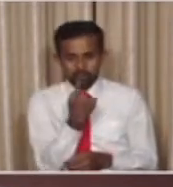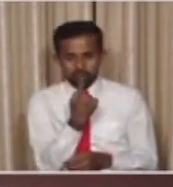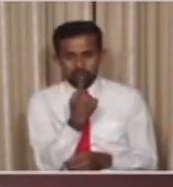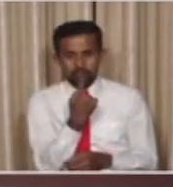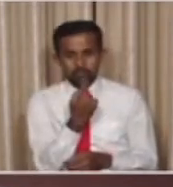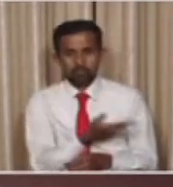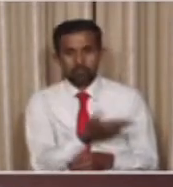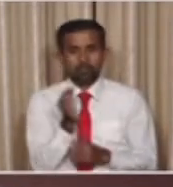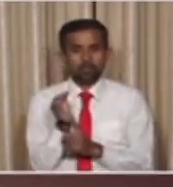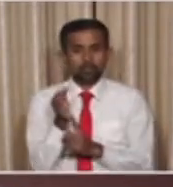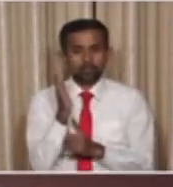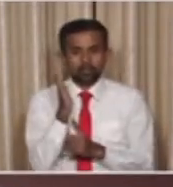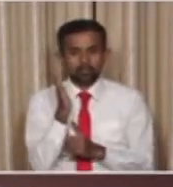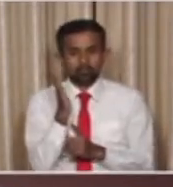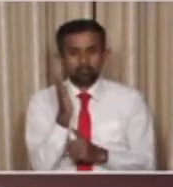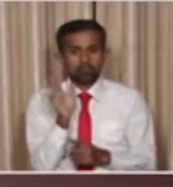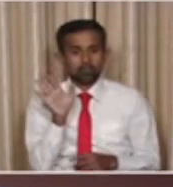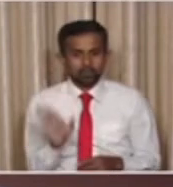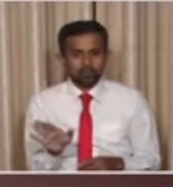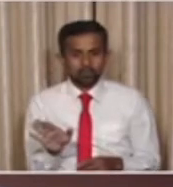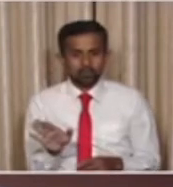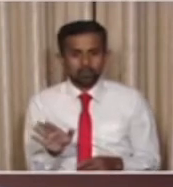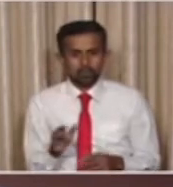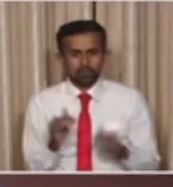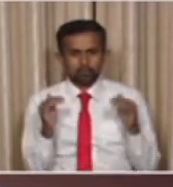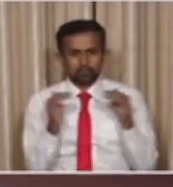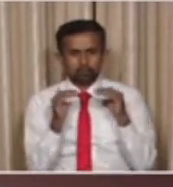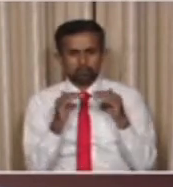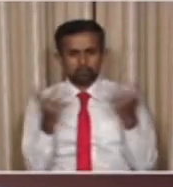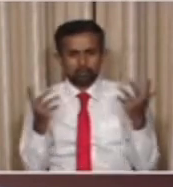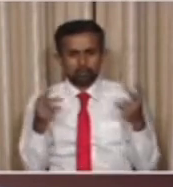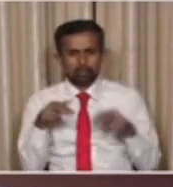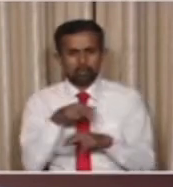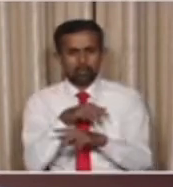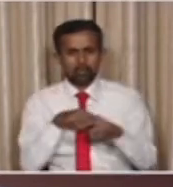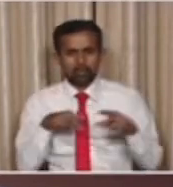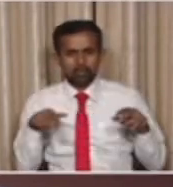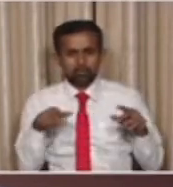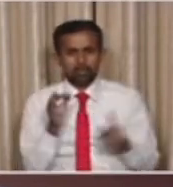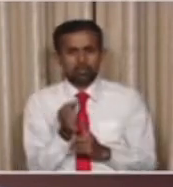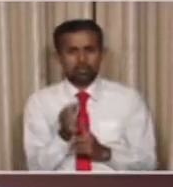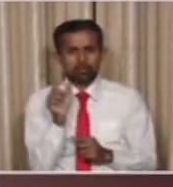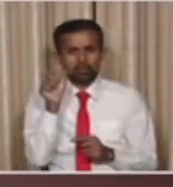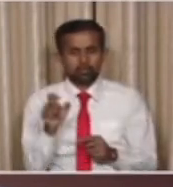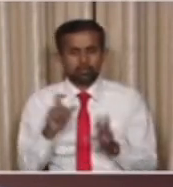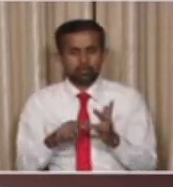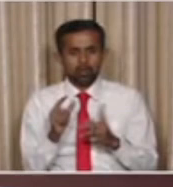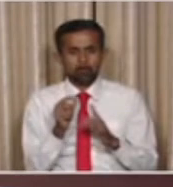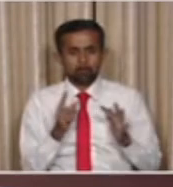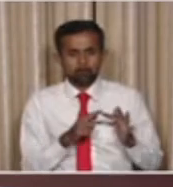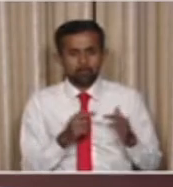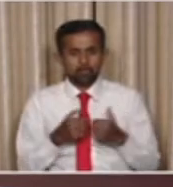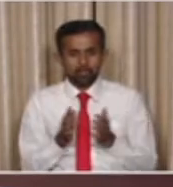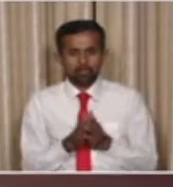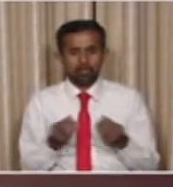මේ සභාපතිවරයෙක්ගේ යම් නොගැලපෙන ස්වරූපයේ හැසිරීම සභාපතිවරේ කෝප් සභාවේ තමන්ට පැවරී